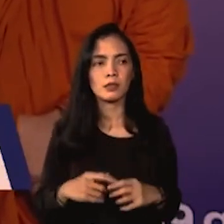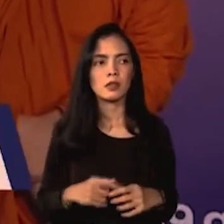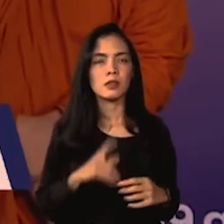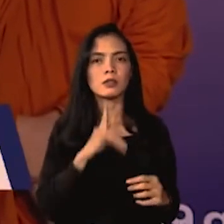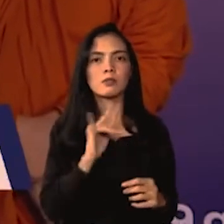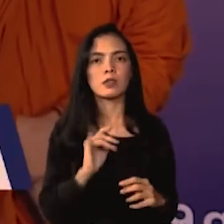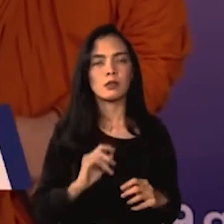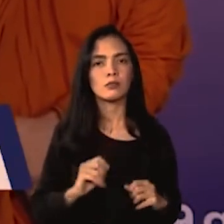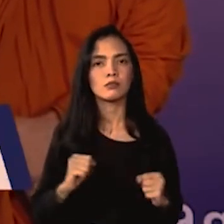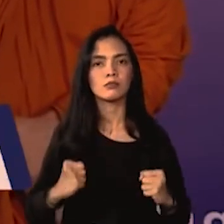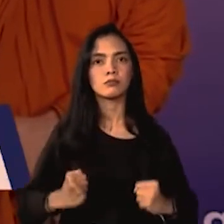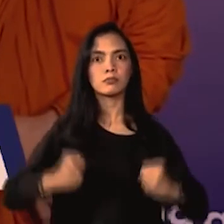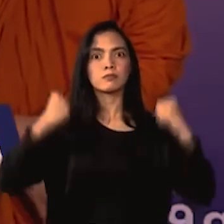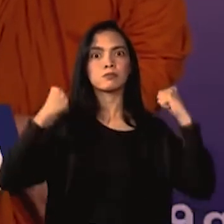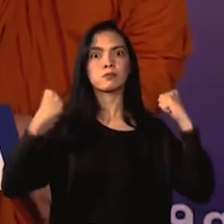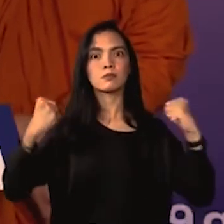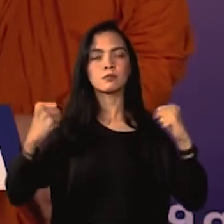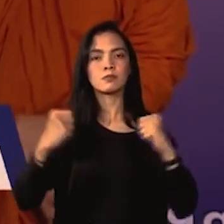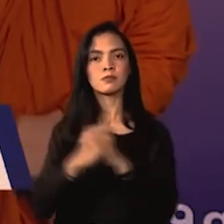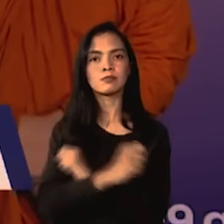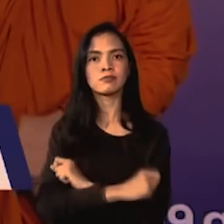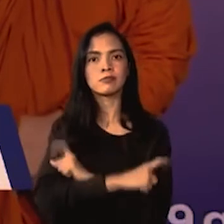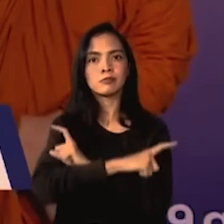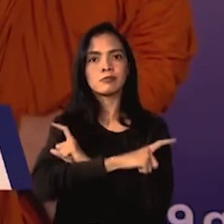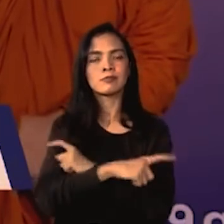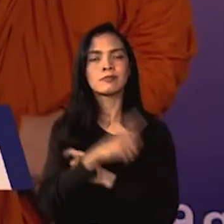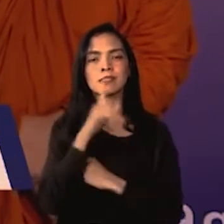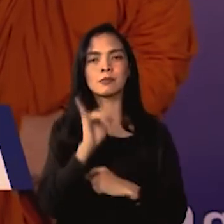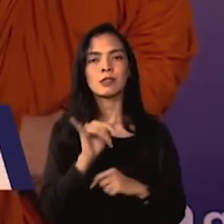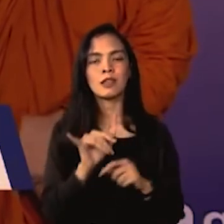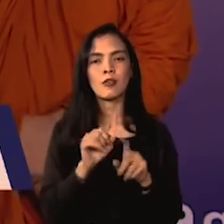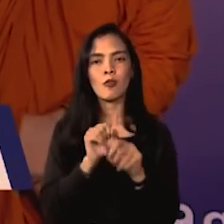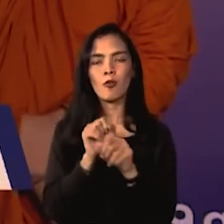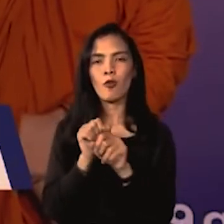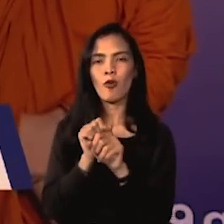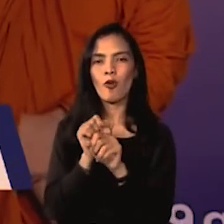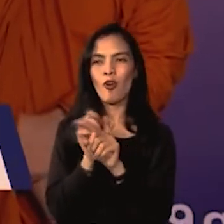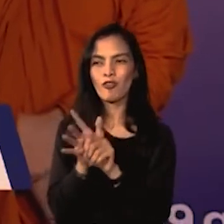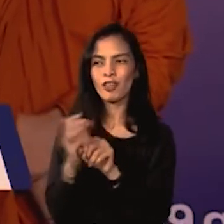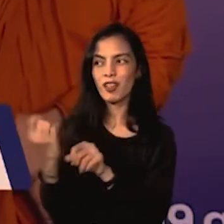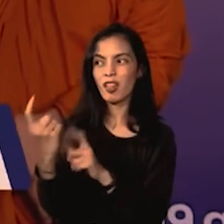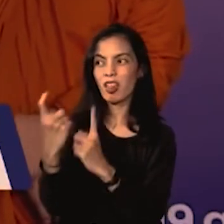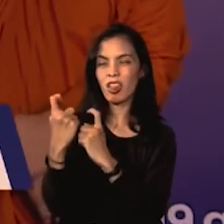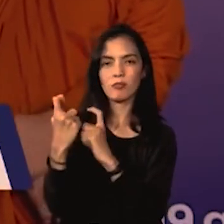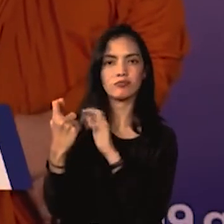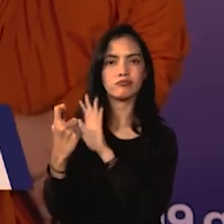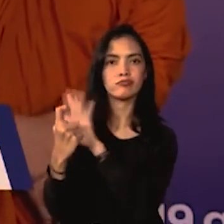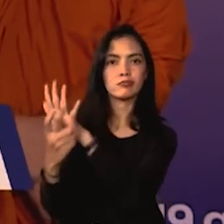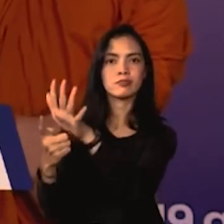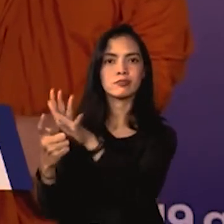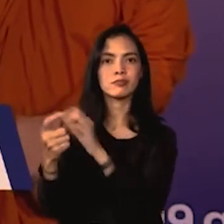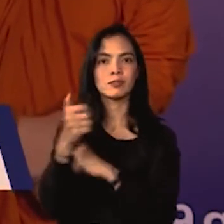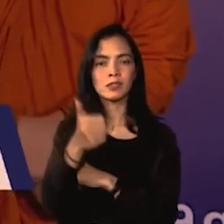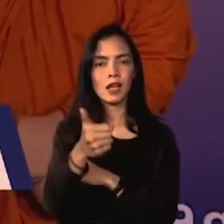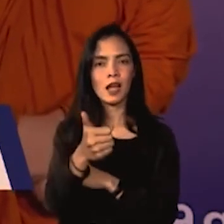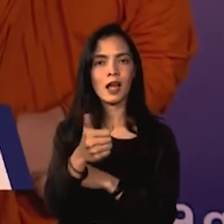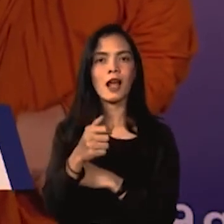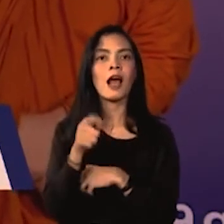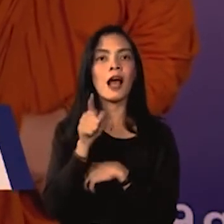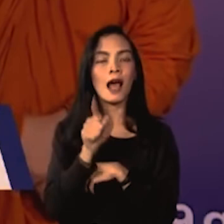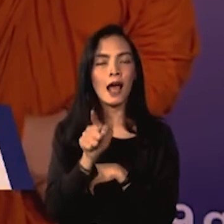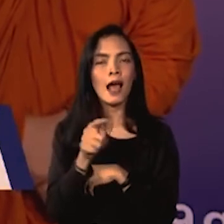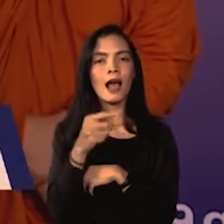dan terhindar dari COVID-19 ini. Oleh karena itu, karena kemarin kami